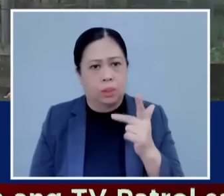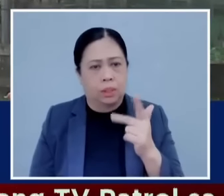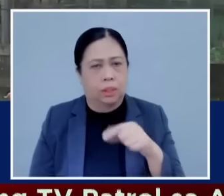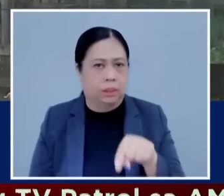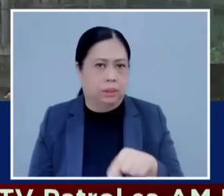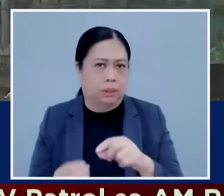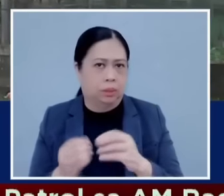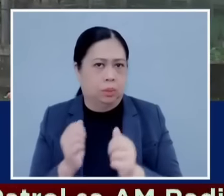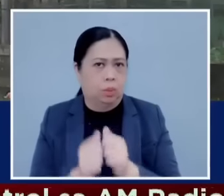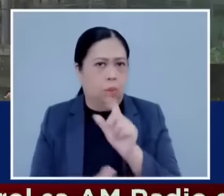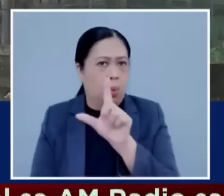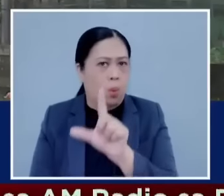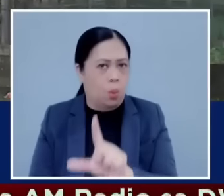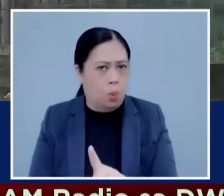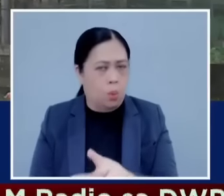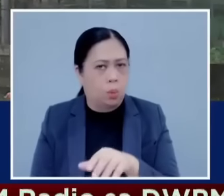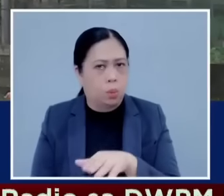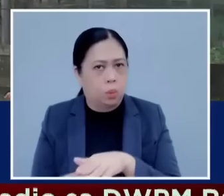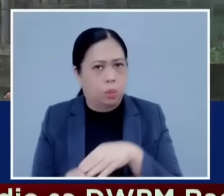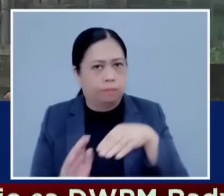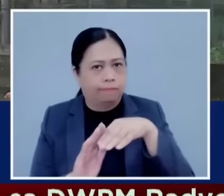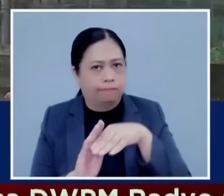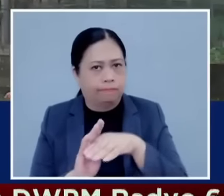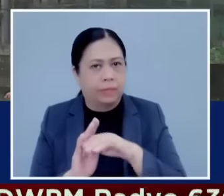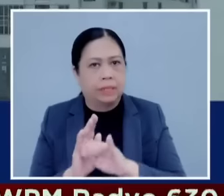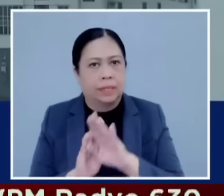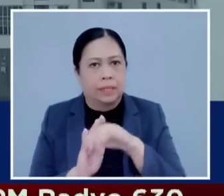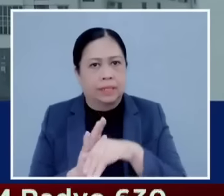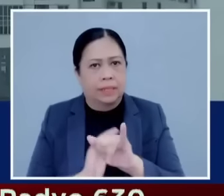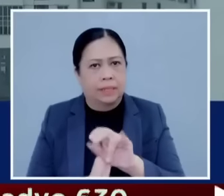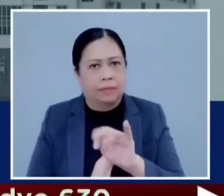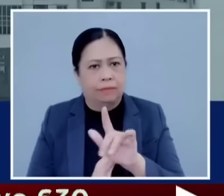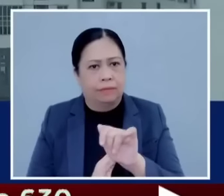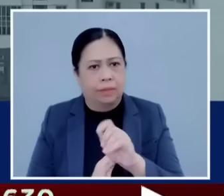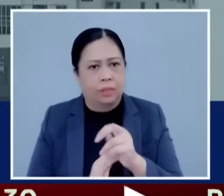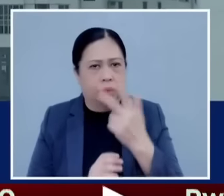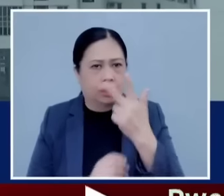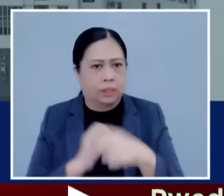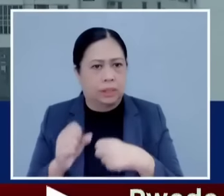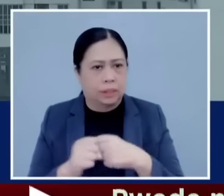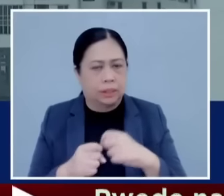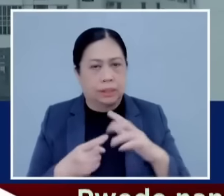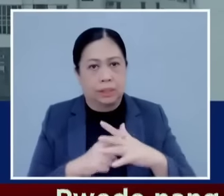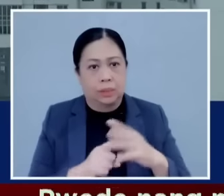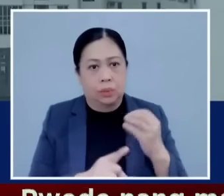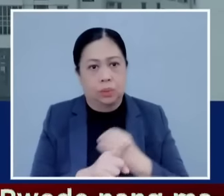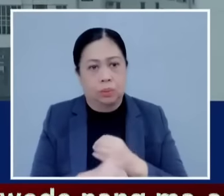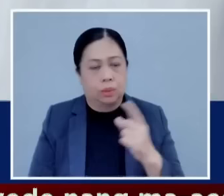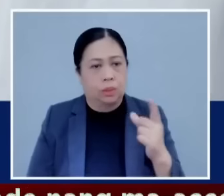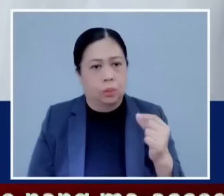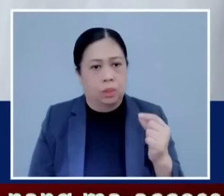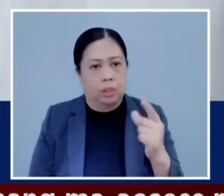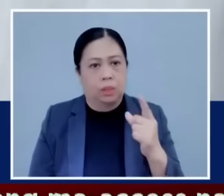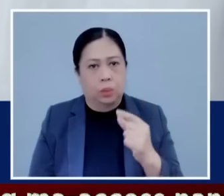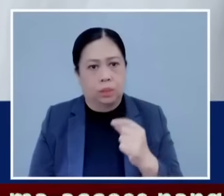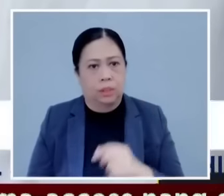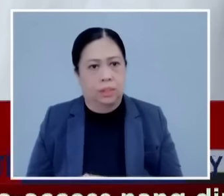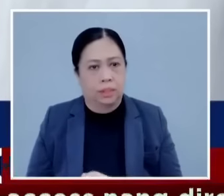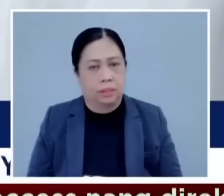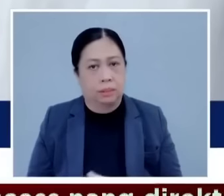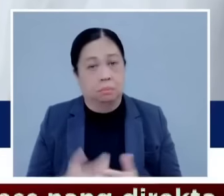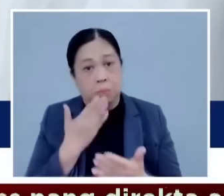ang pinakamababang antas ng inflation sa loob ng tatlong taon o simula noong October 2020. The brighter